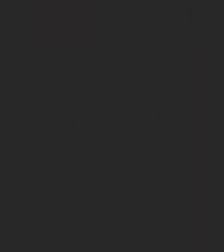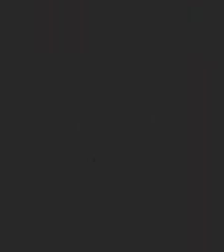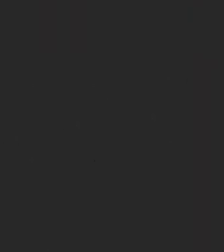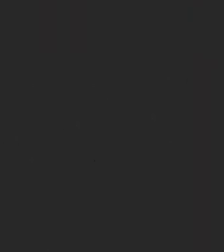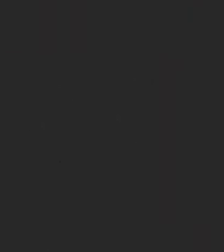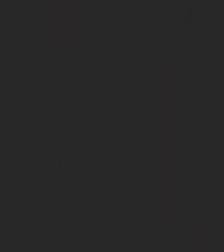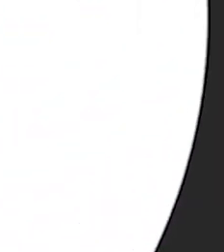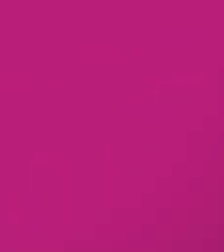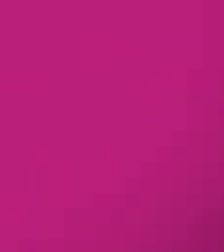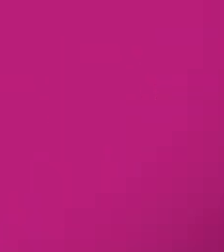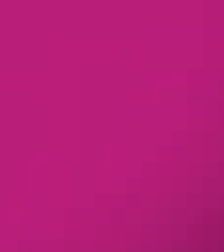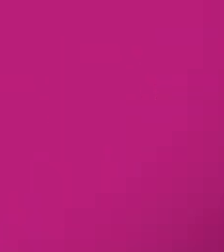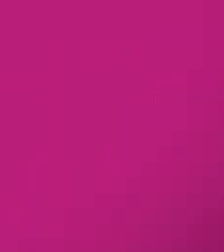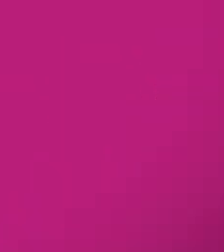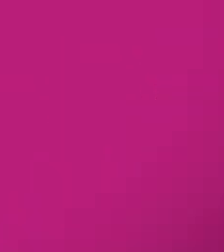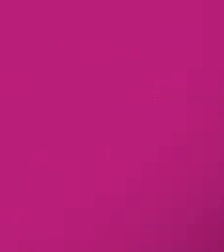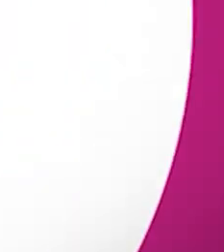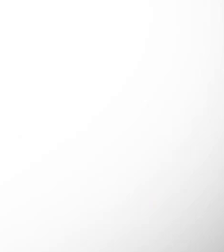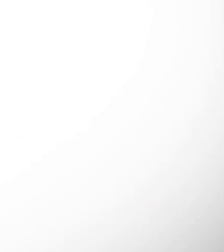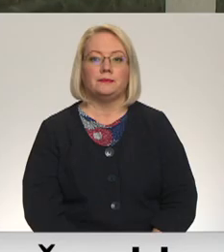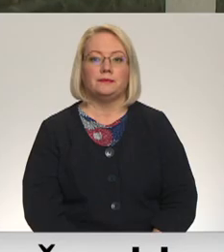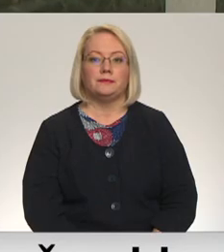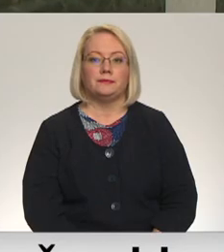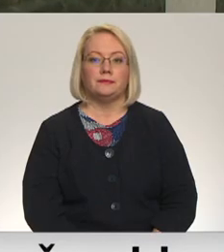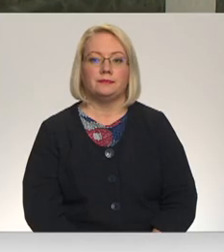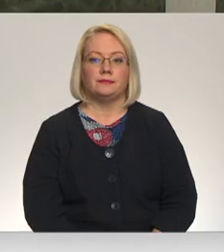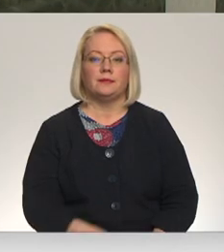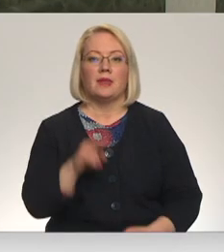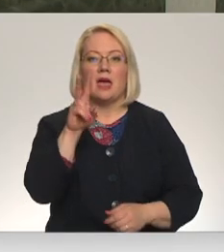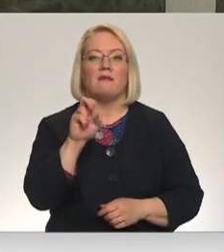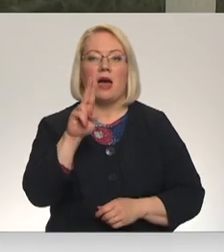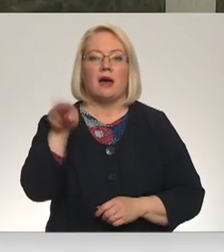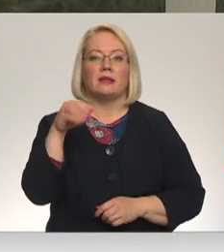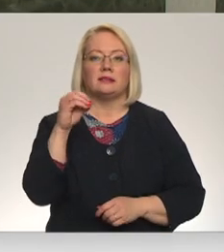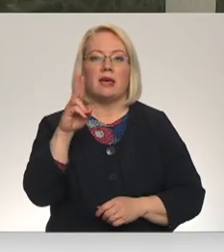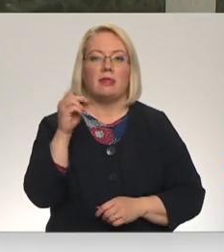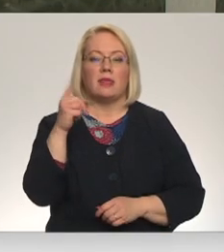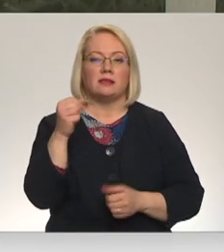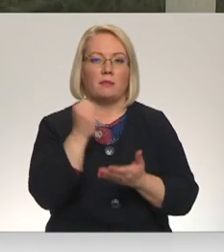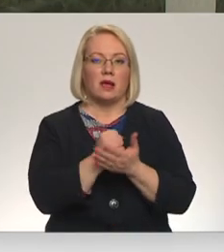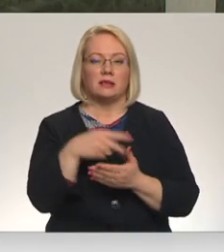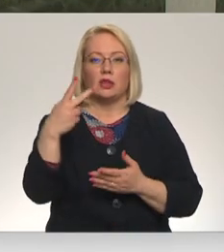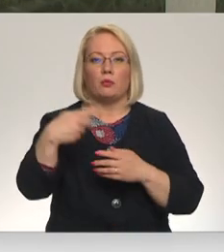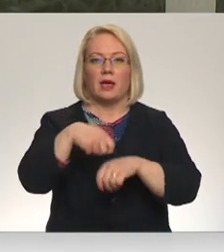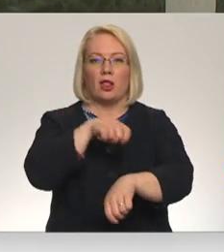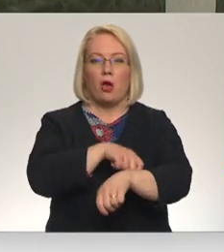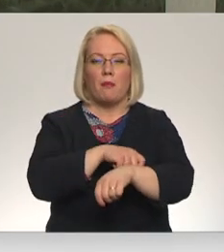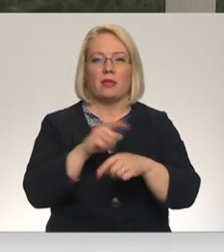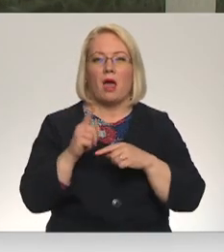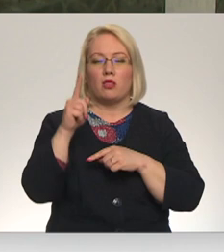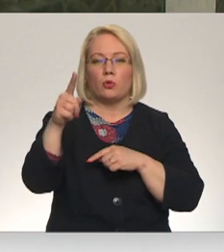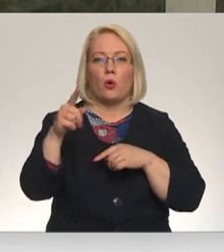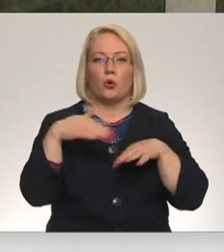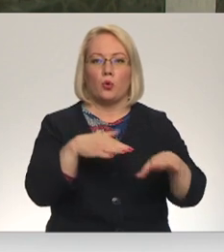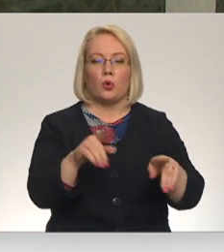Re, viss ēters ir te! Vandzenes pagastā, 20 km attālumā no jūras, izrakta